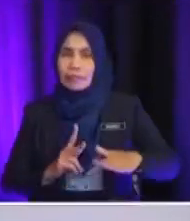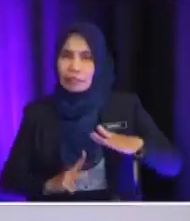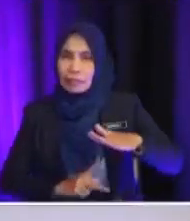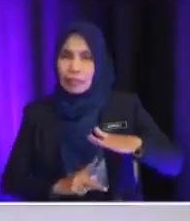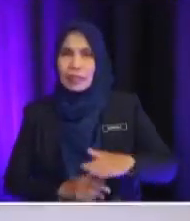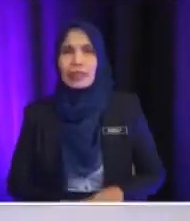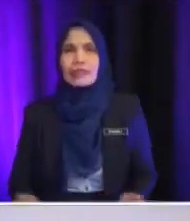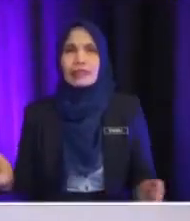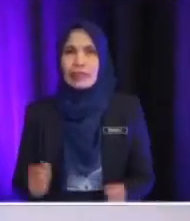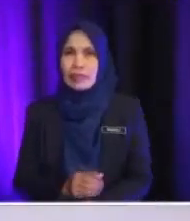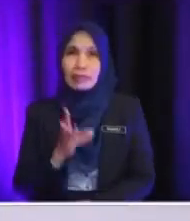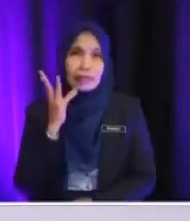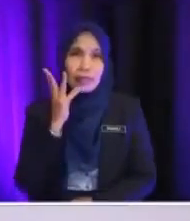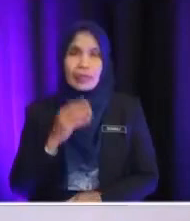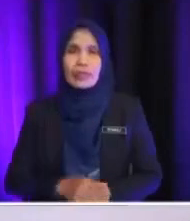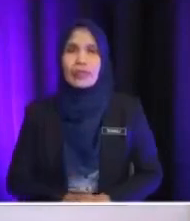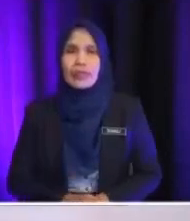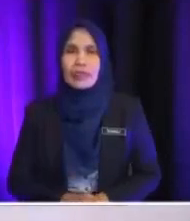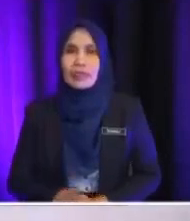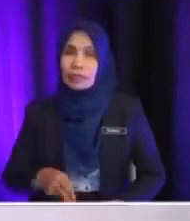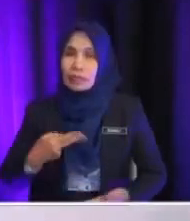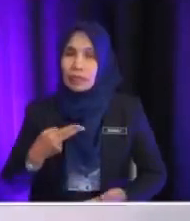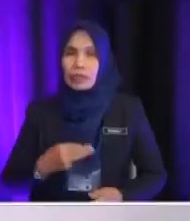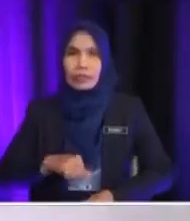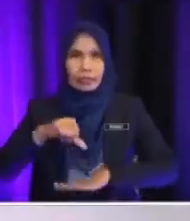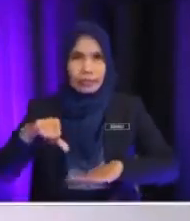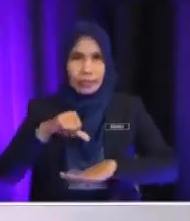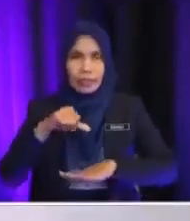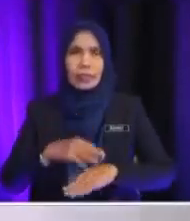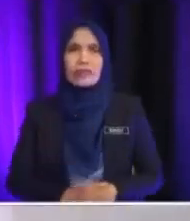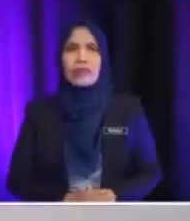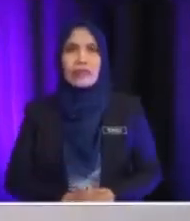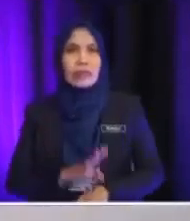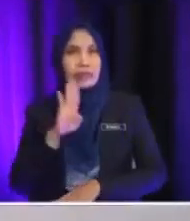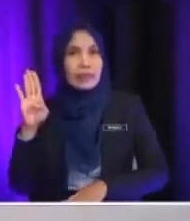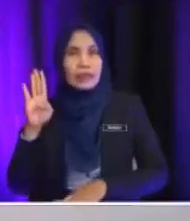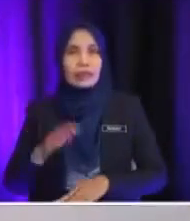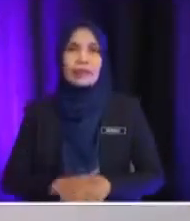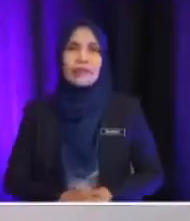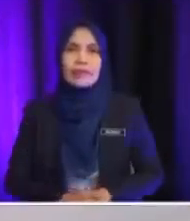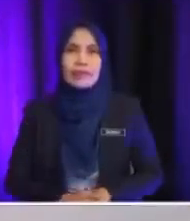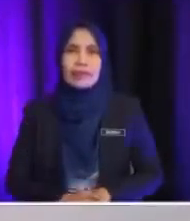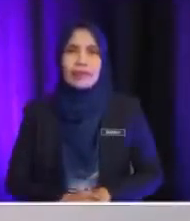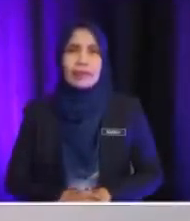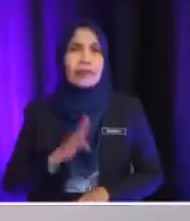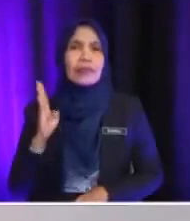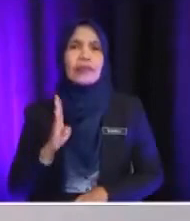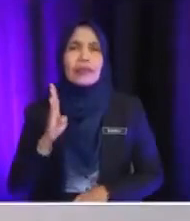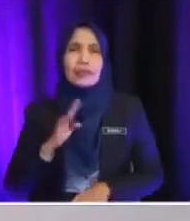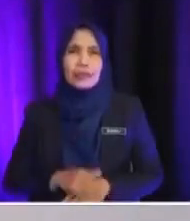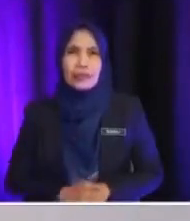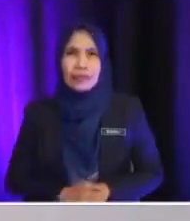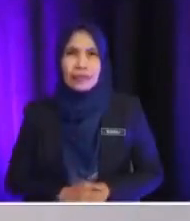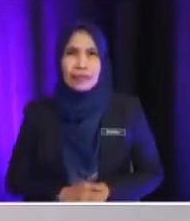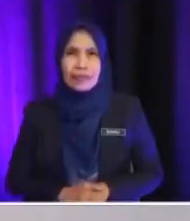nasi kan? Ada nasi, ada sup, ada sos. Okey, tapi kalau barat, barat dia biasanya macam